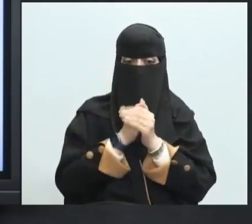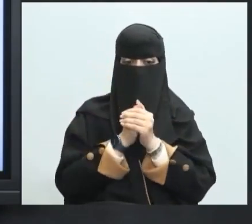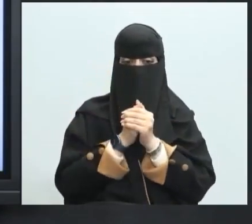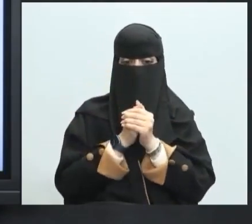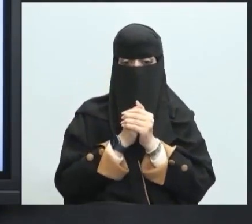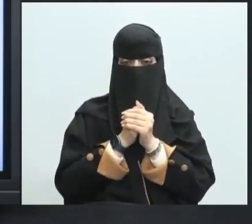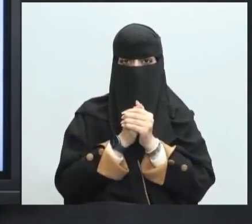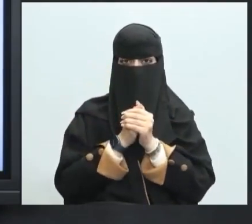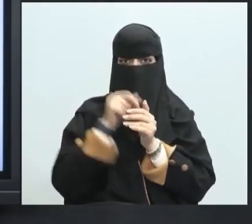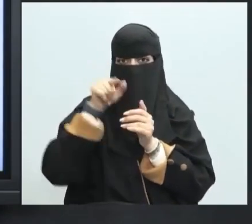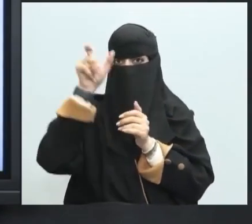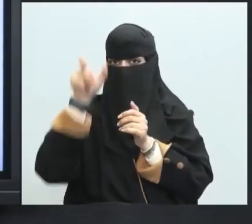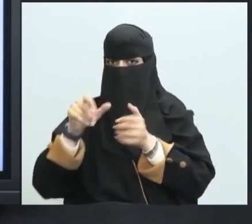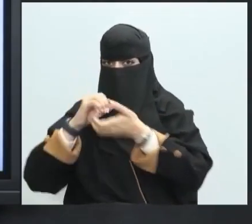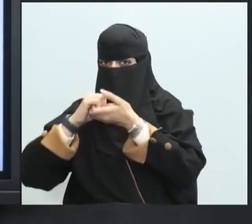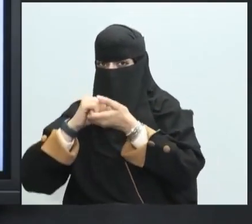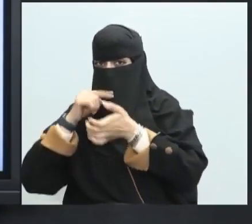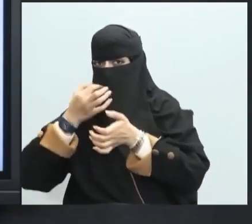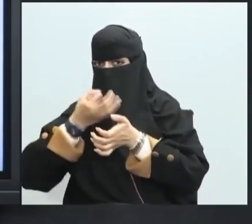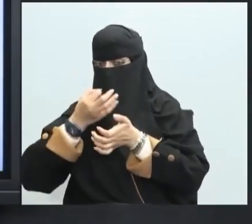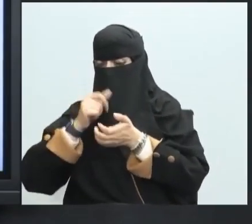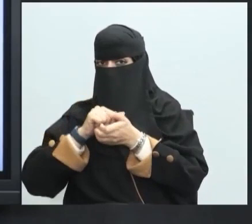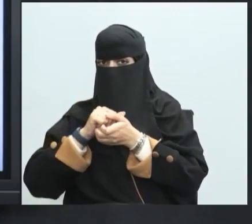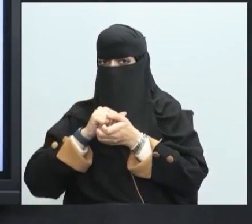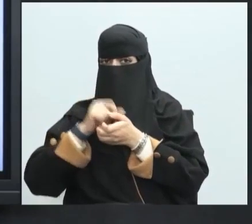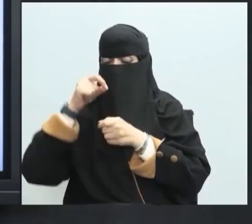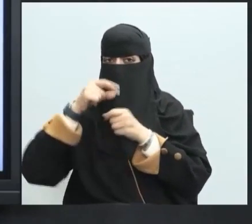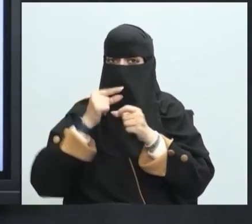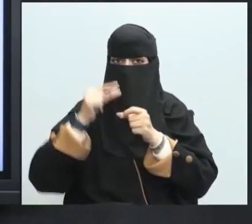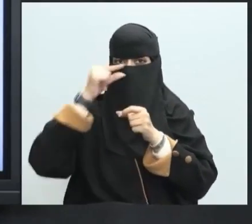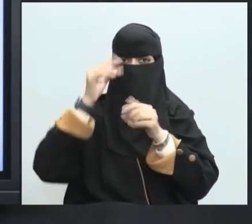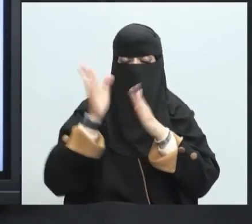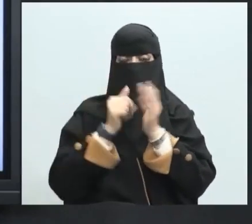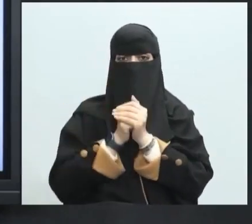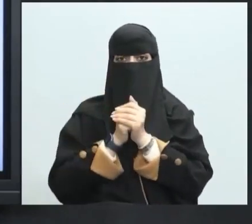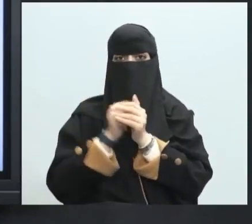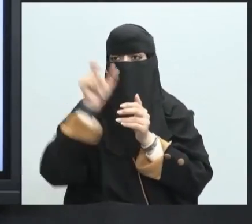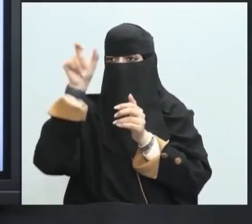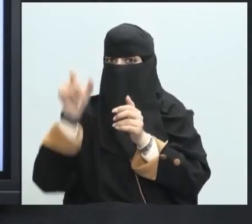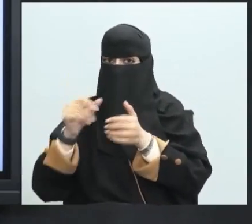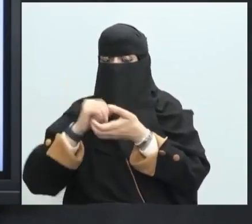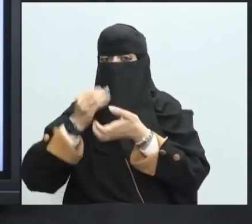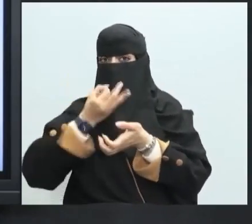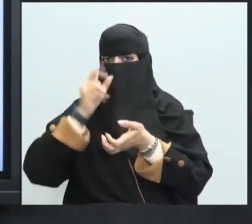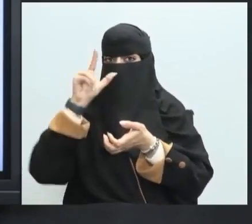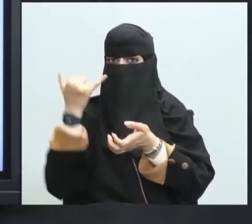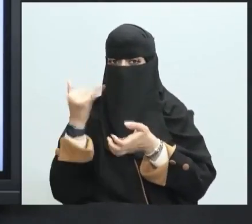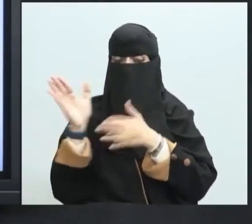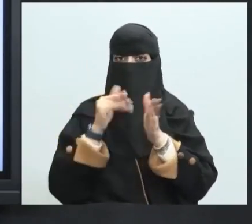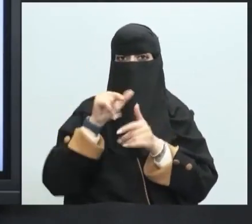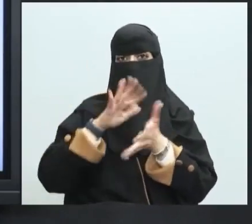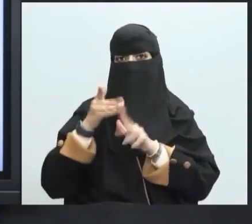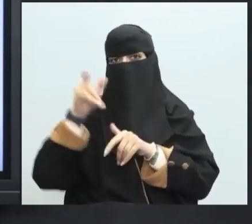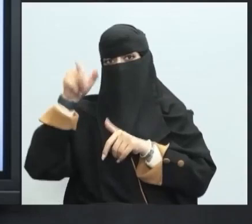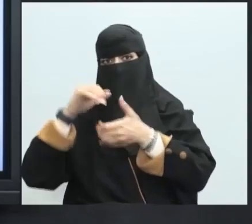مثلا زميل يتحدث في الدين الاسلامي زميل يتحدث مثلا في اللغه العربيه زي ما يتحدث مثلا في اللغه الانجليزيه